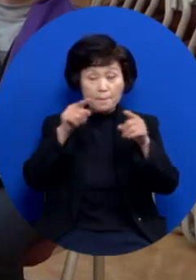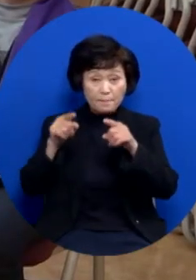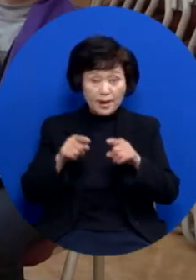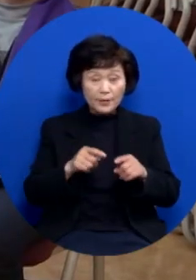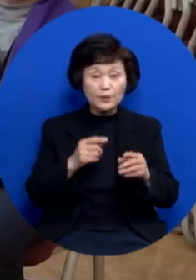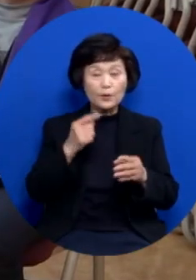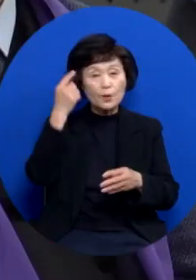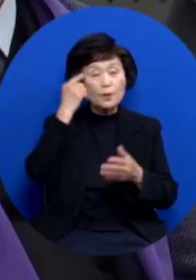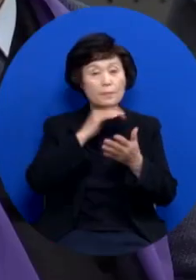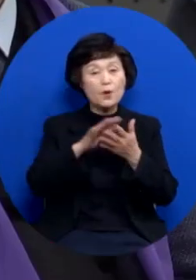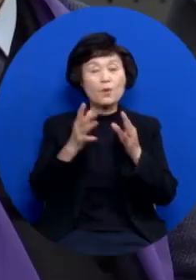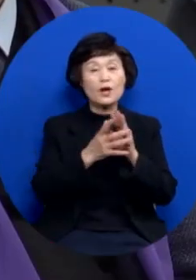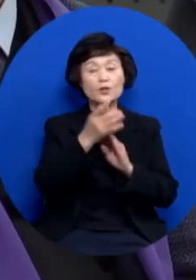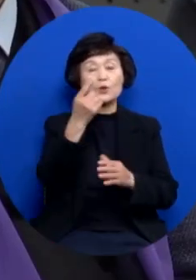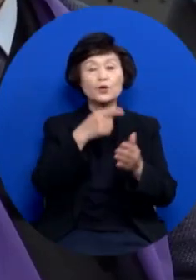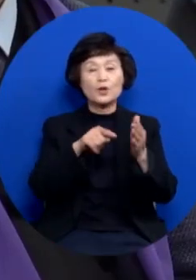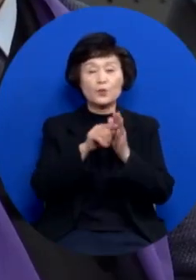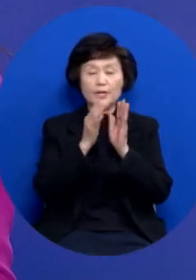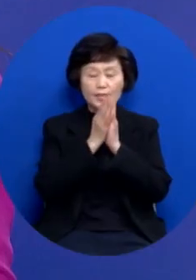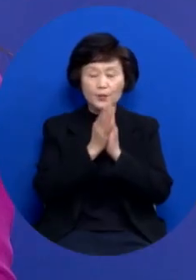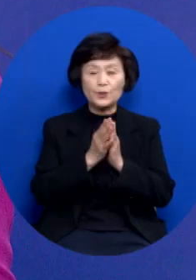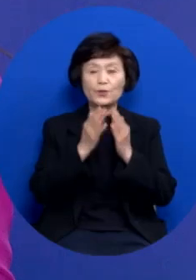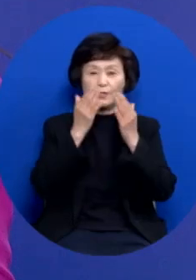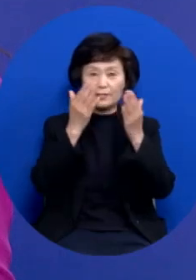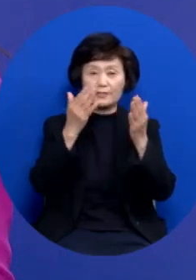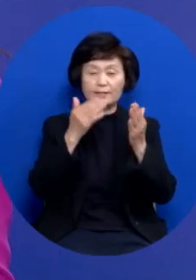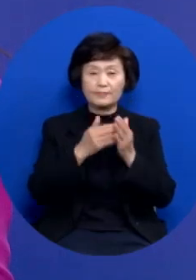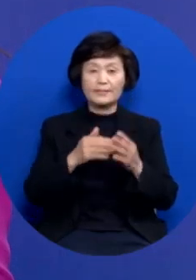기도가 진행됐습니다.